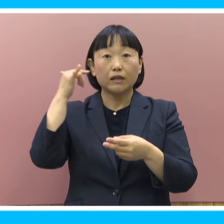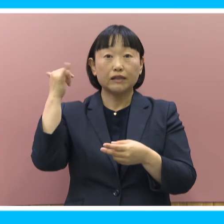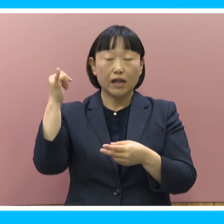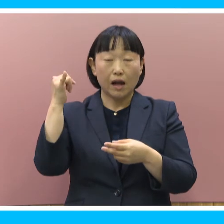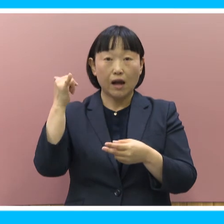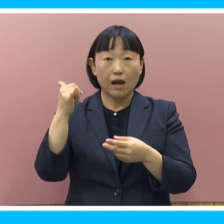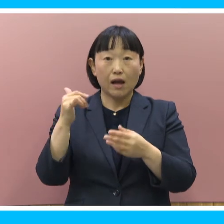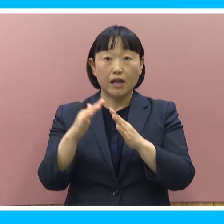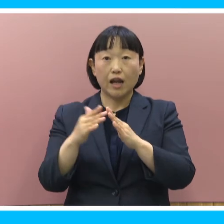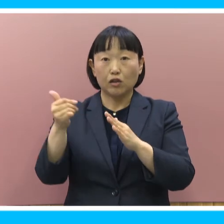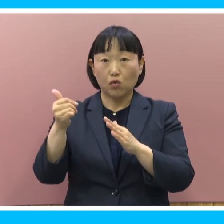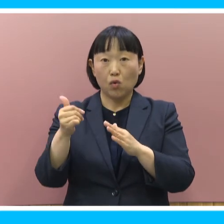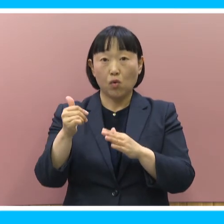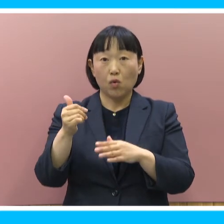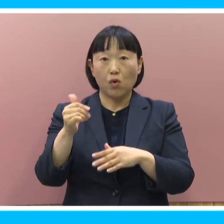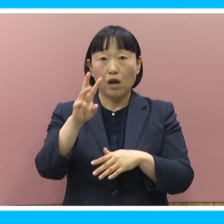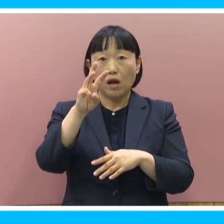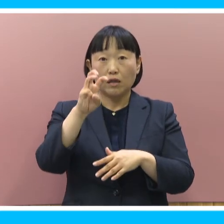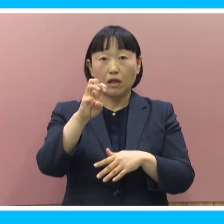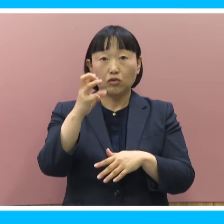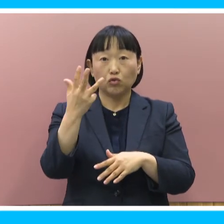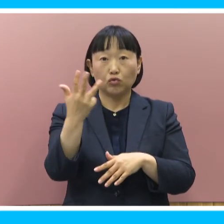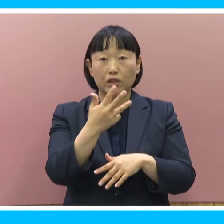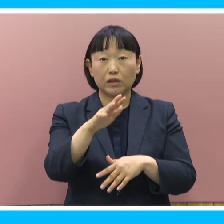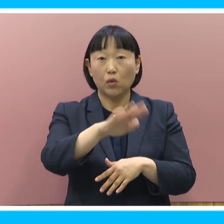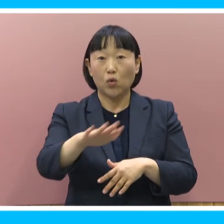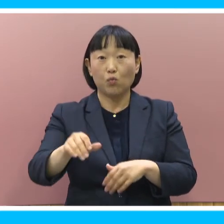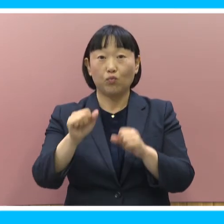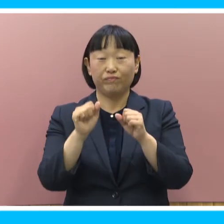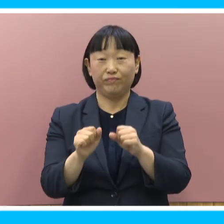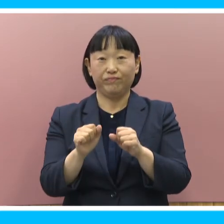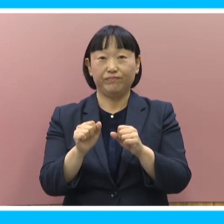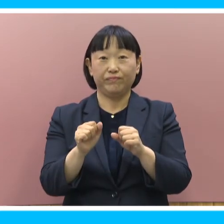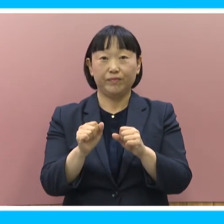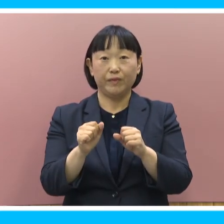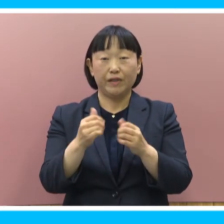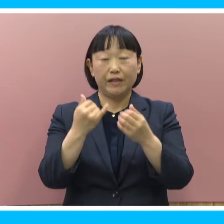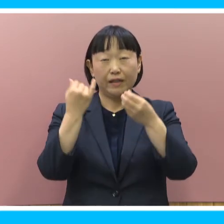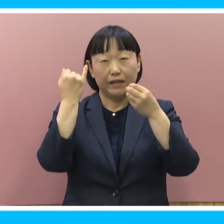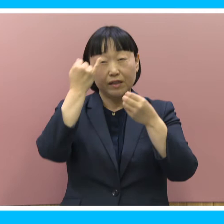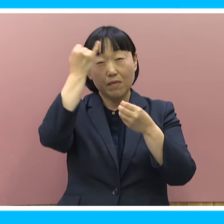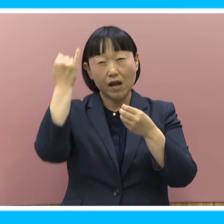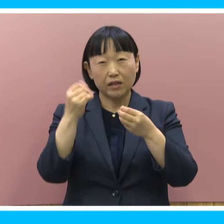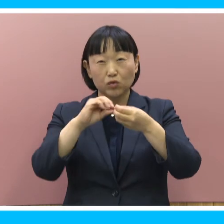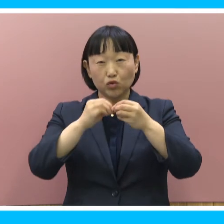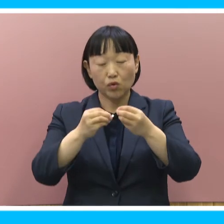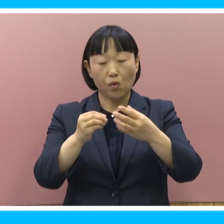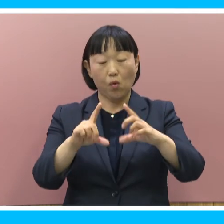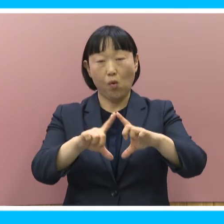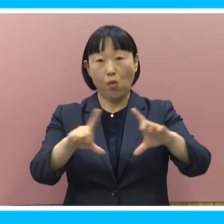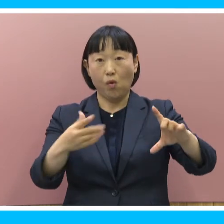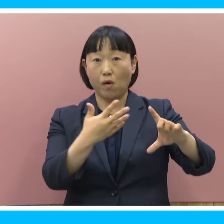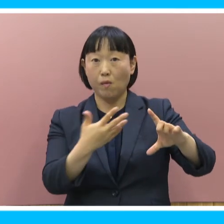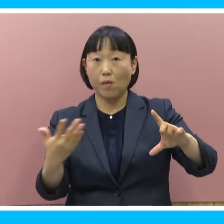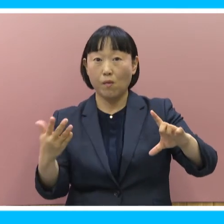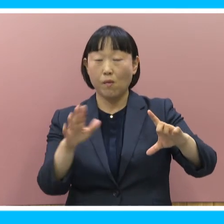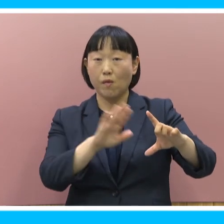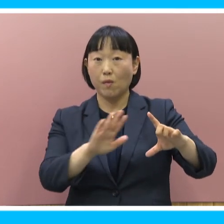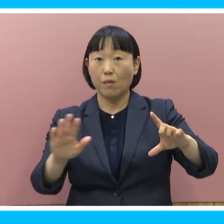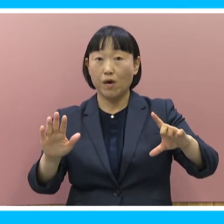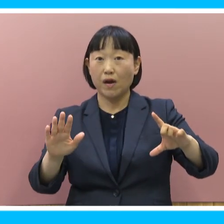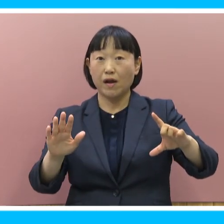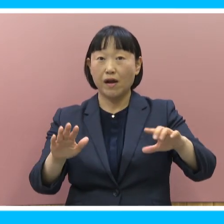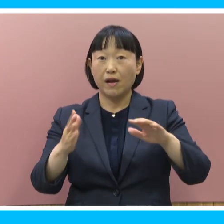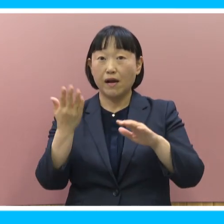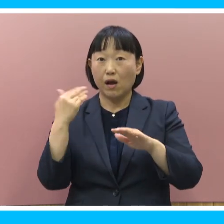母家康公と38人の子どもたちをイメージした色の背景に、過去現在未来